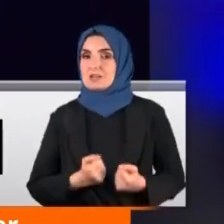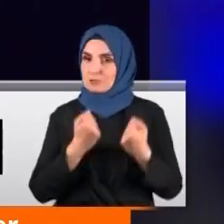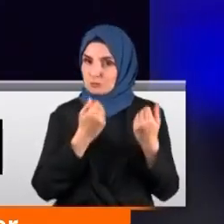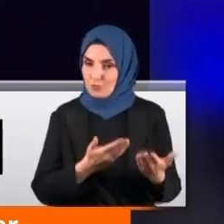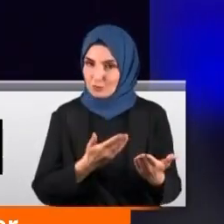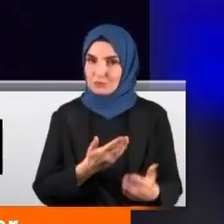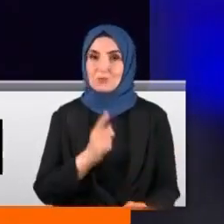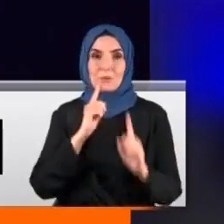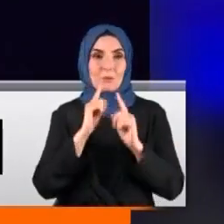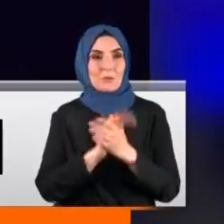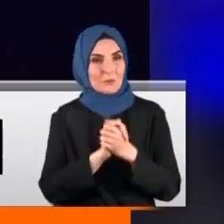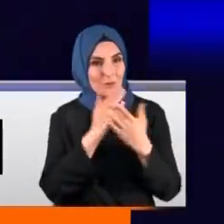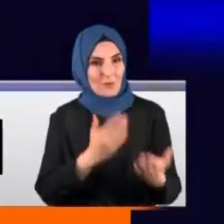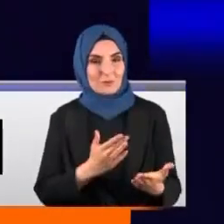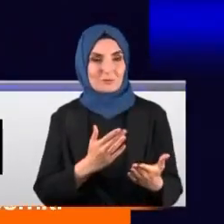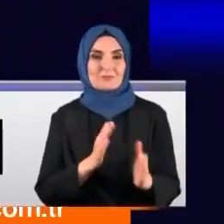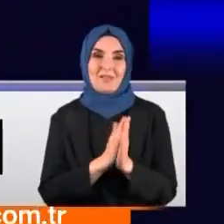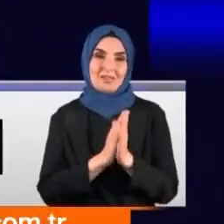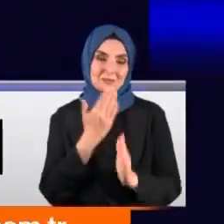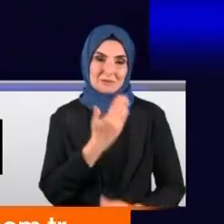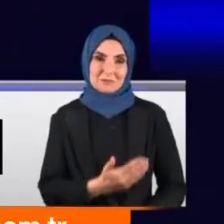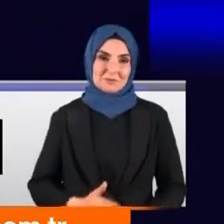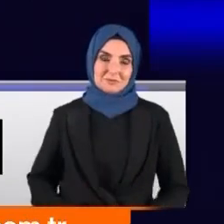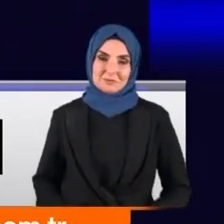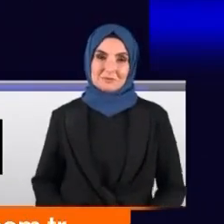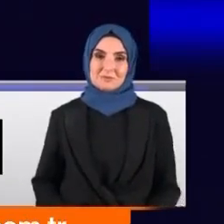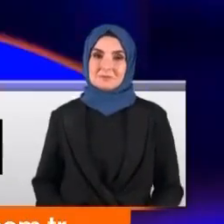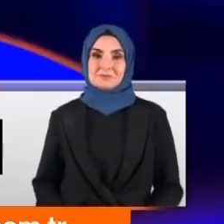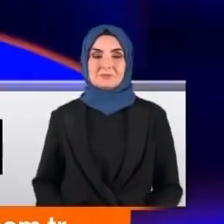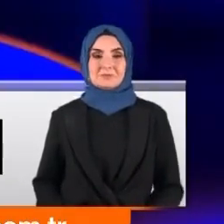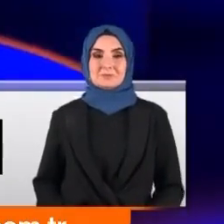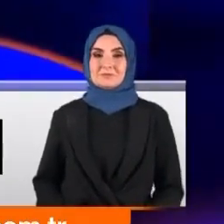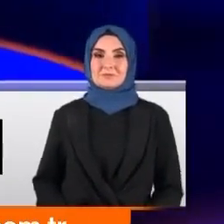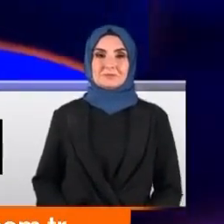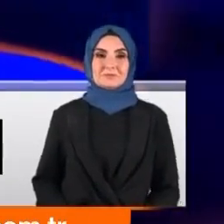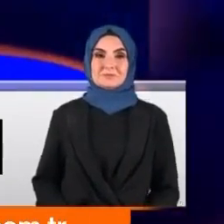doğdun alkışı almak istiyorum. Teşekkür ediyorum. Çok sağ olun.